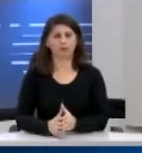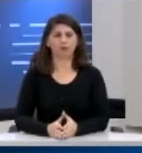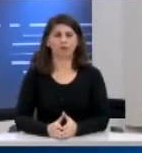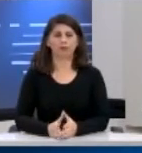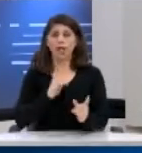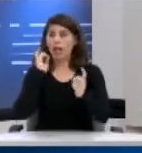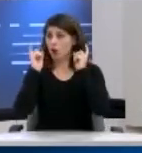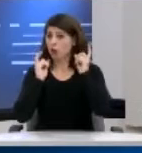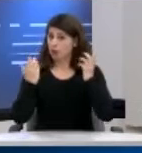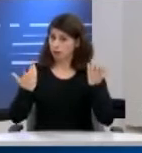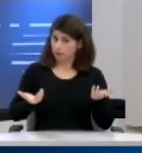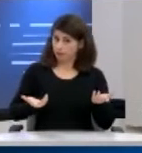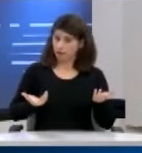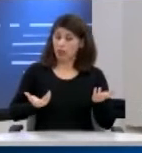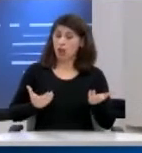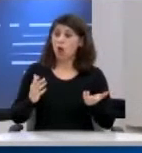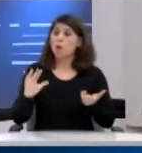άνθρωπος